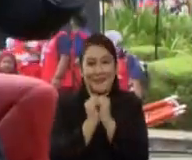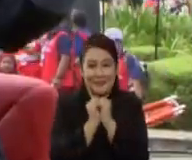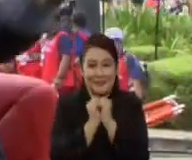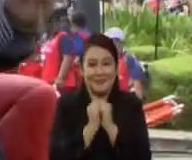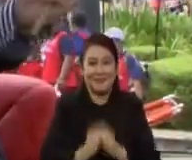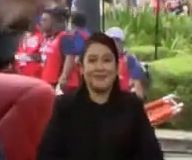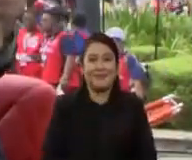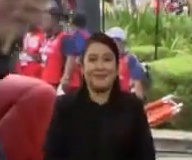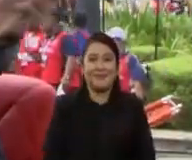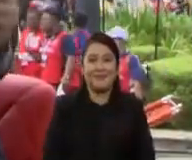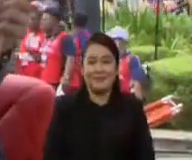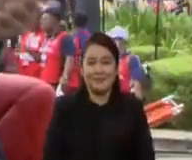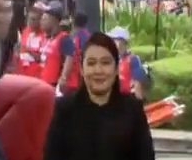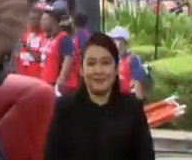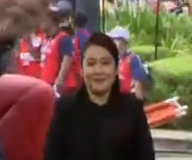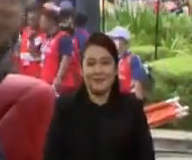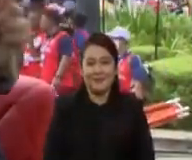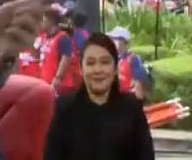Bersama.